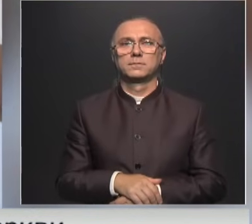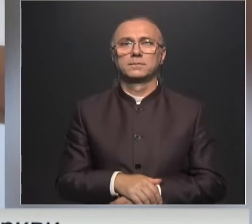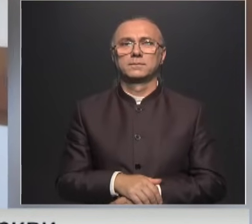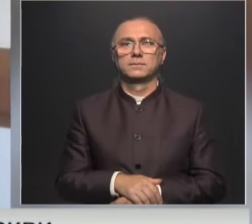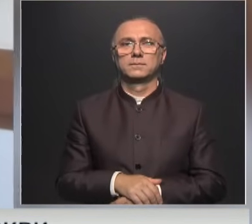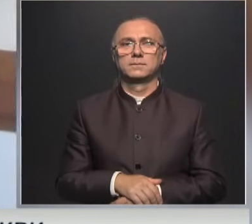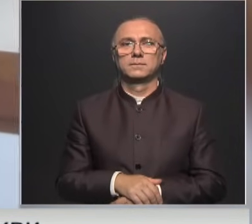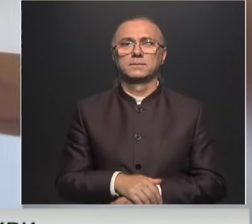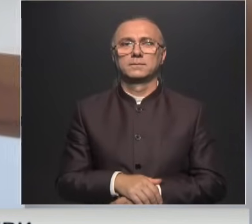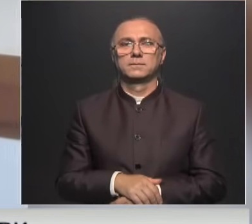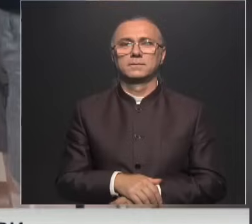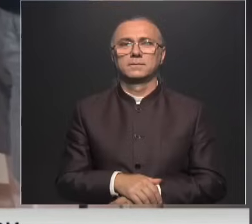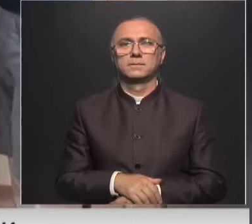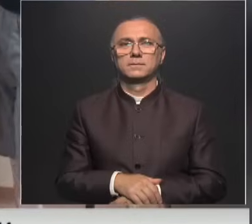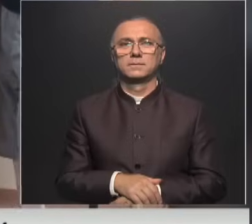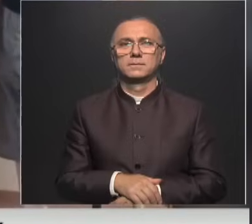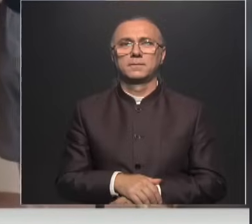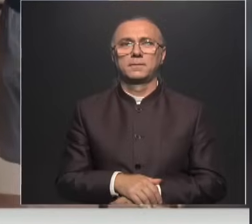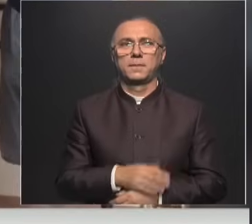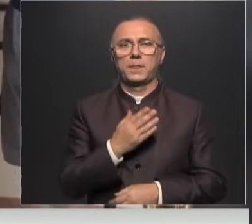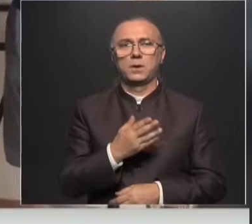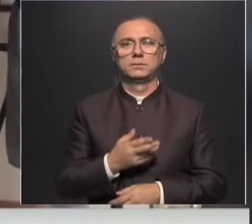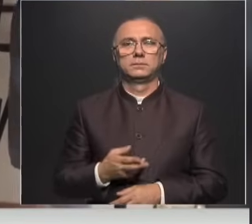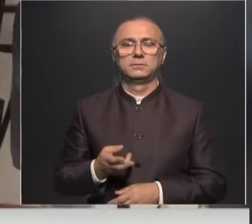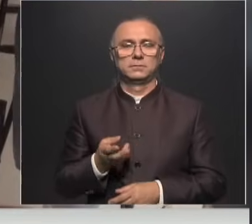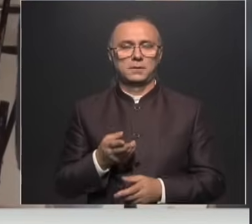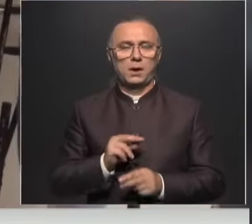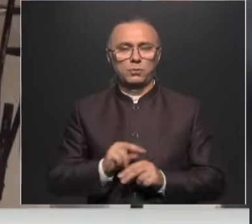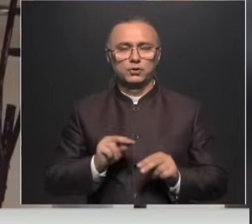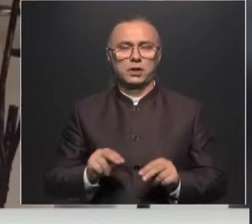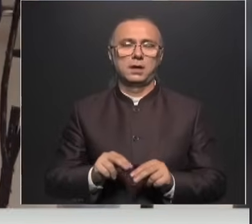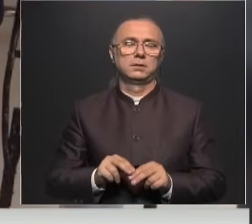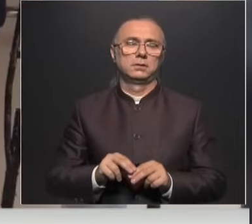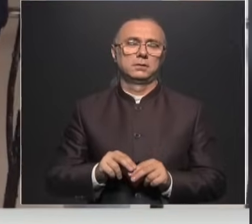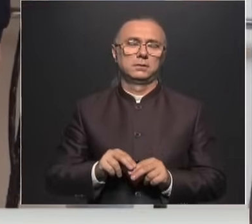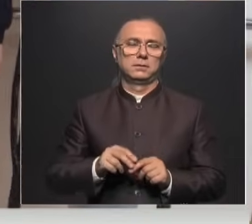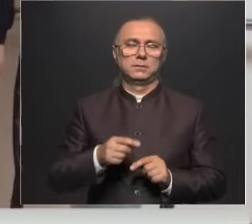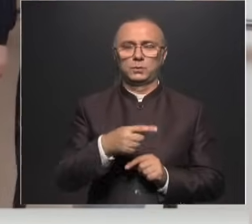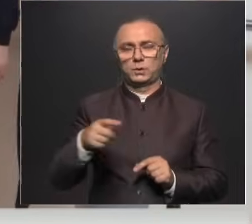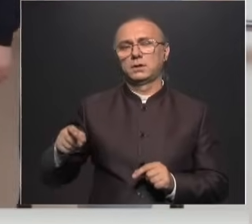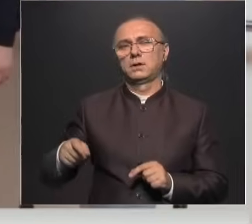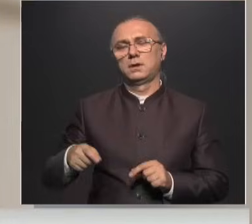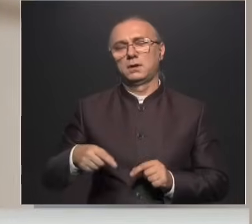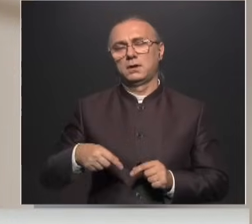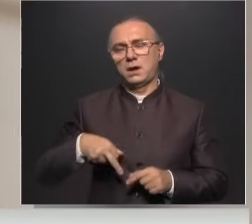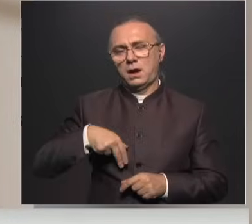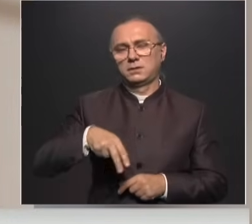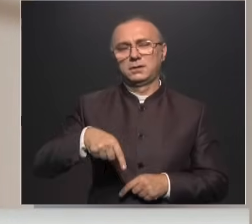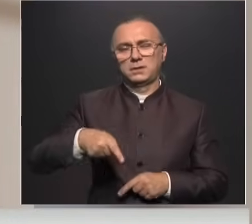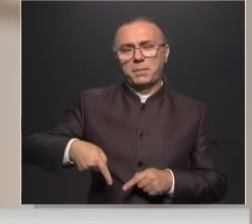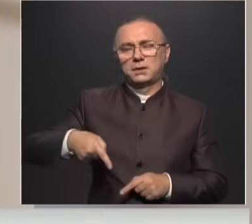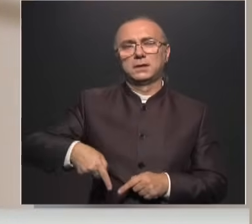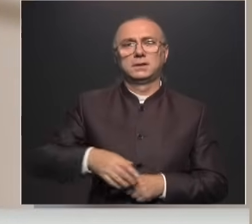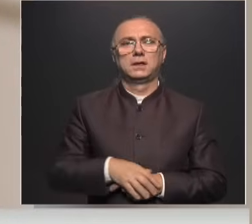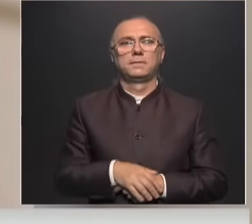нескольким ребятам помог обучиться на ходьбе на протезах. И у нас уже тогда были мысли о